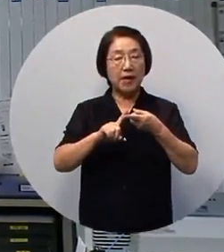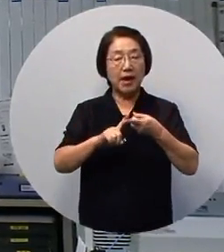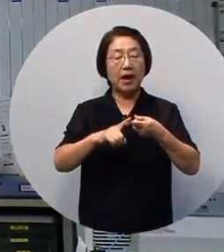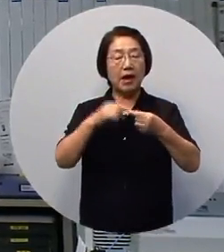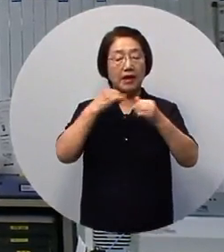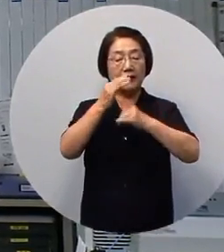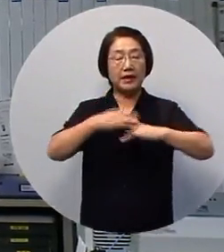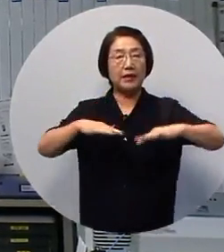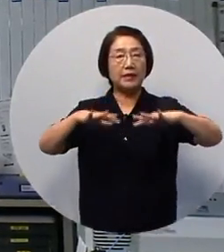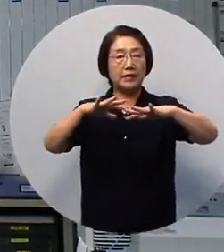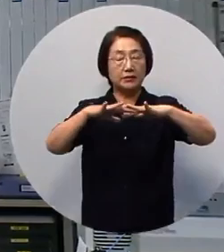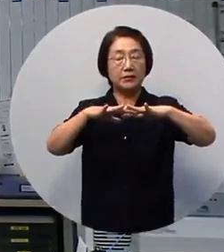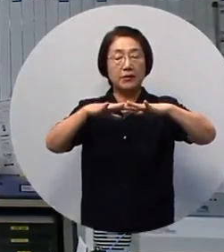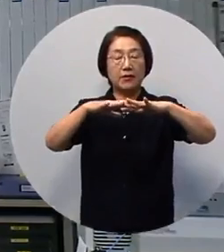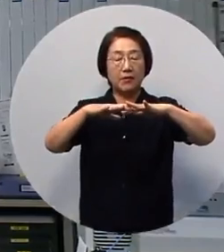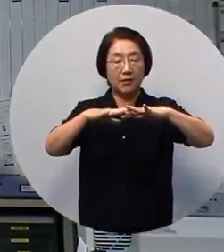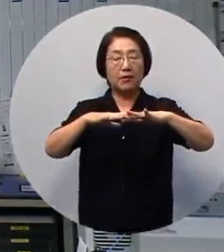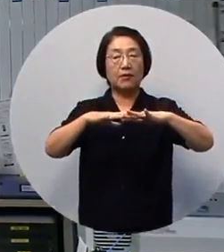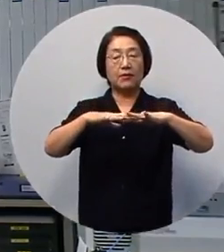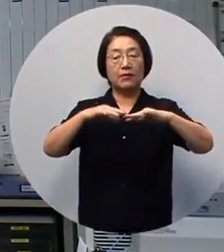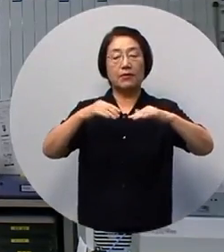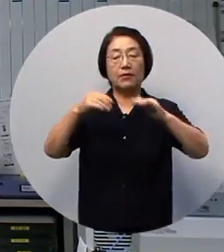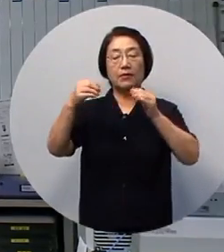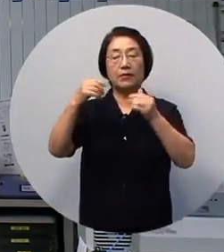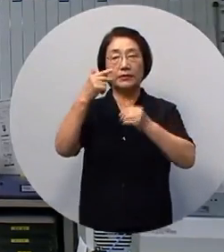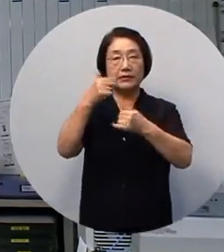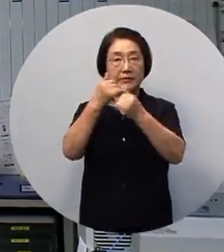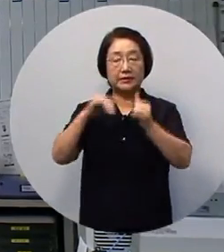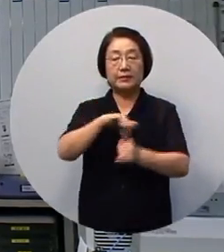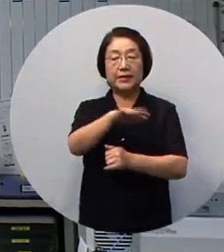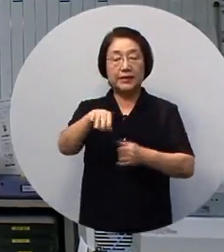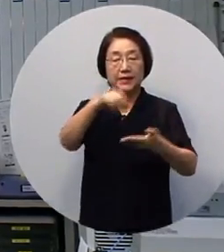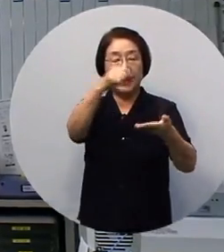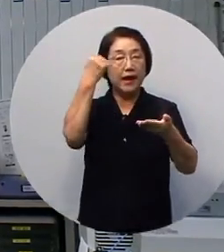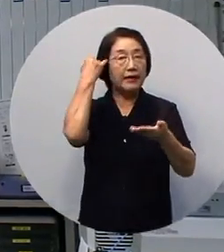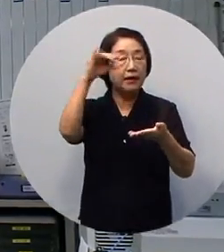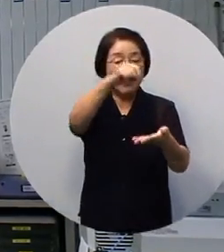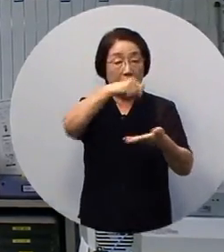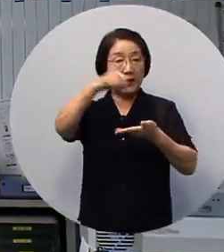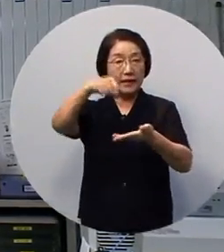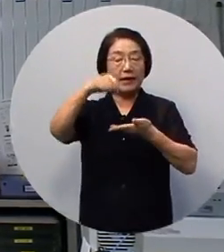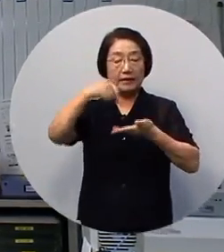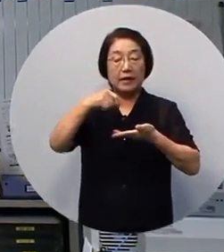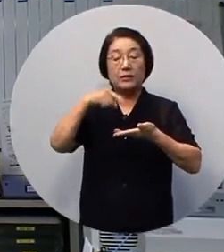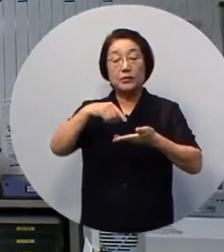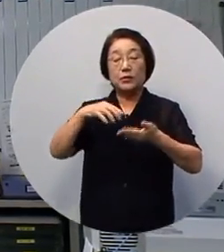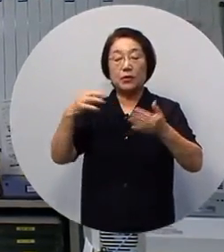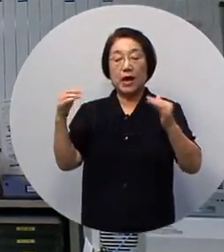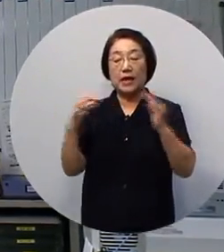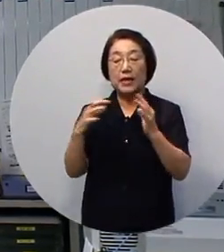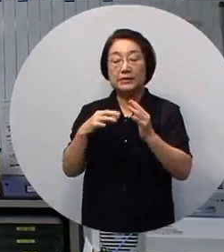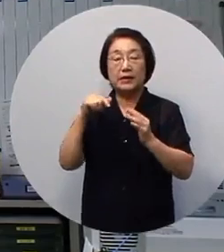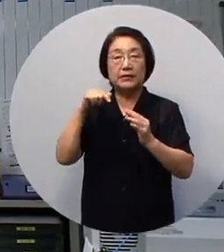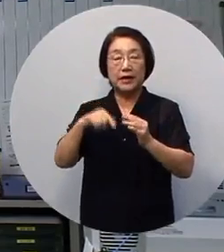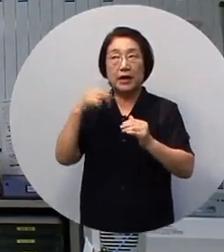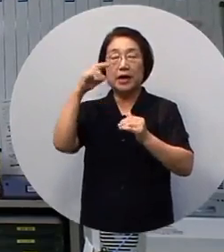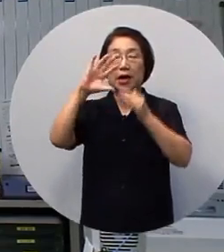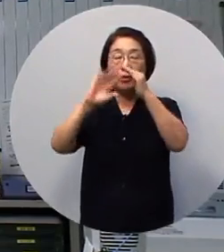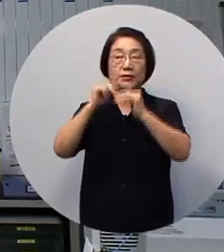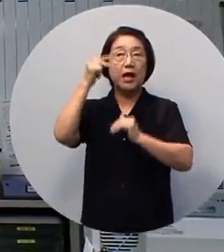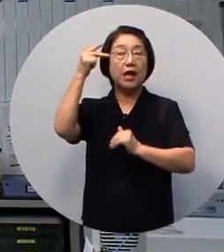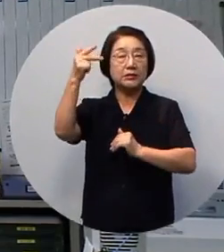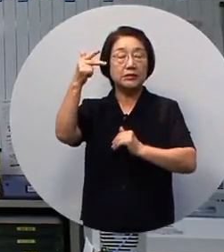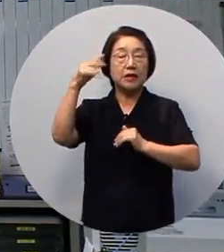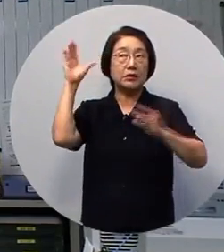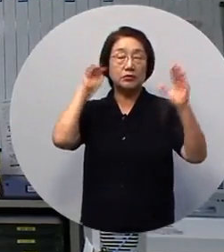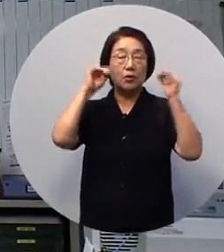インターネット上の掲示板で、市民の方から意見をいただいたりしまして、でその話し合いの中に市の方も情報提供をさせていただ